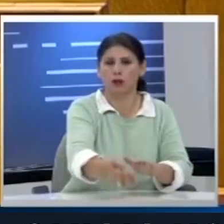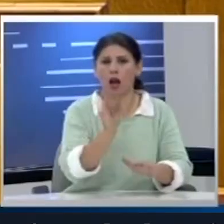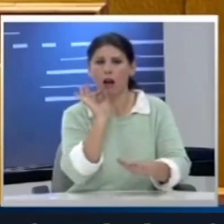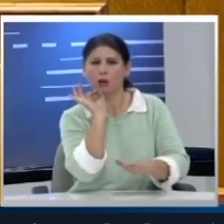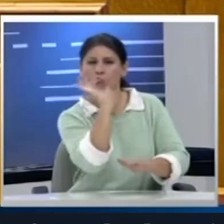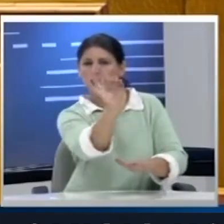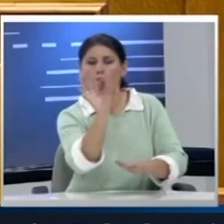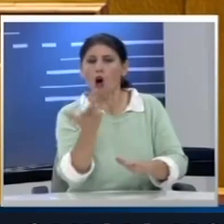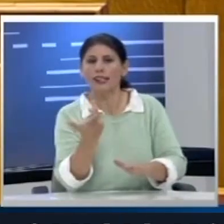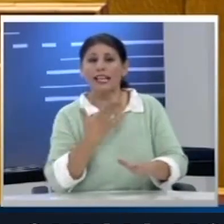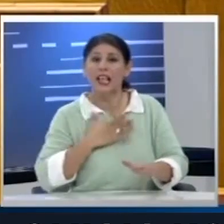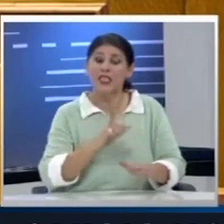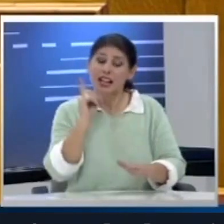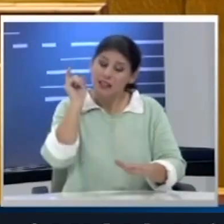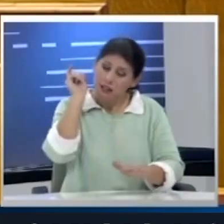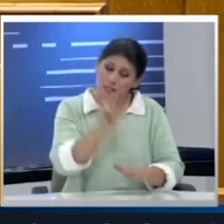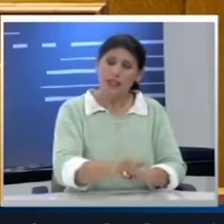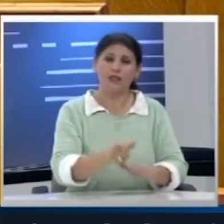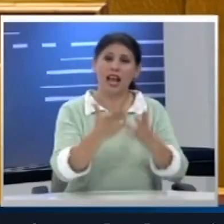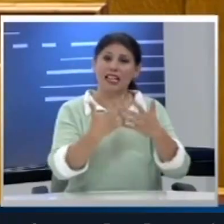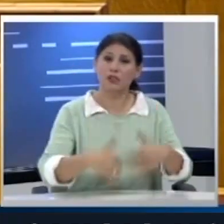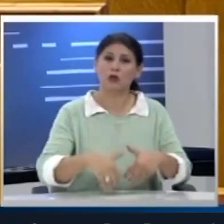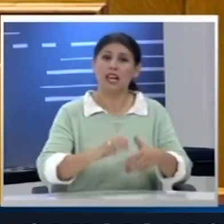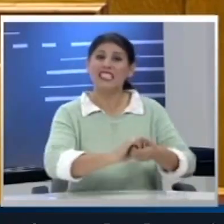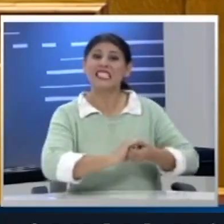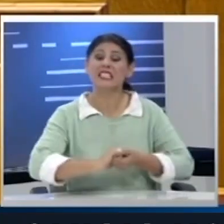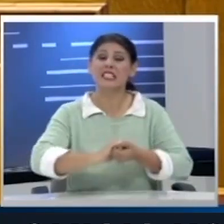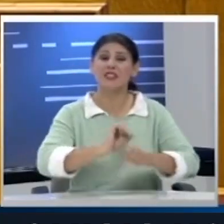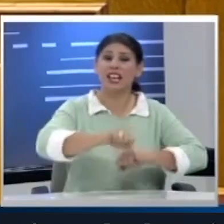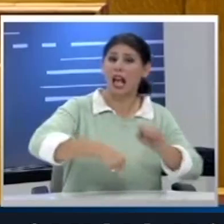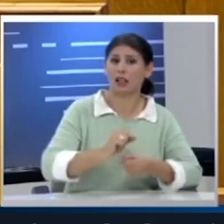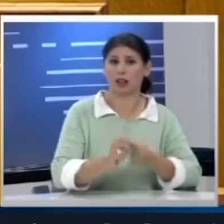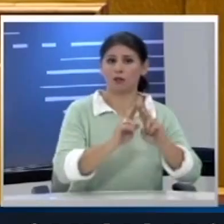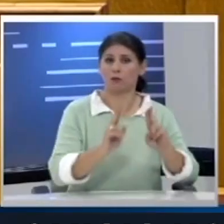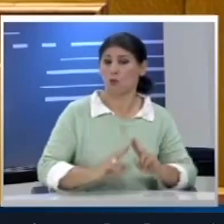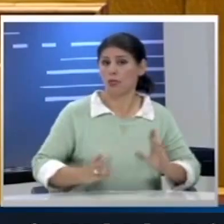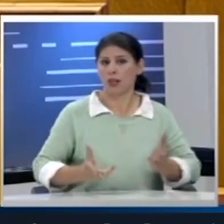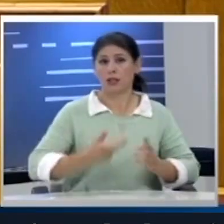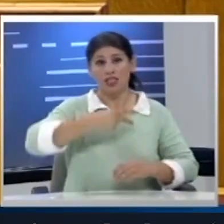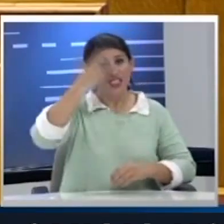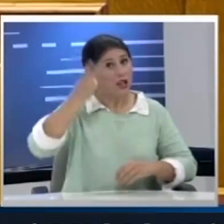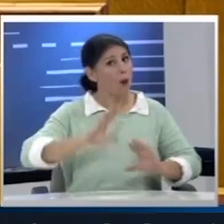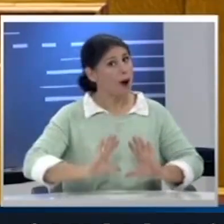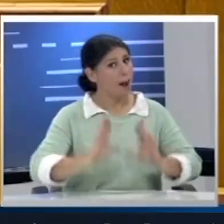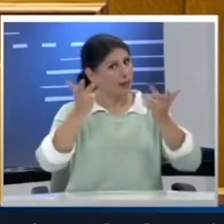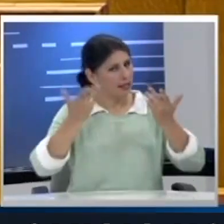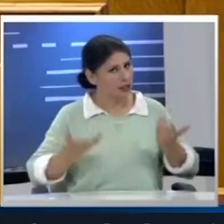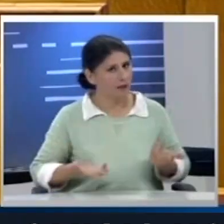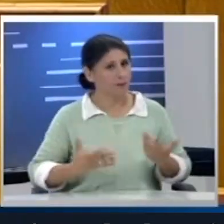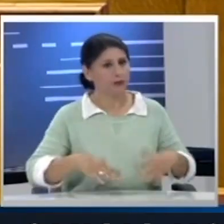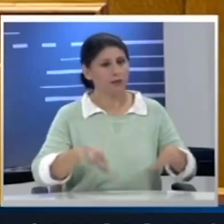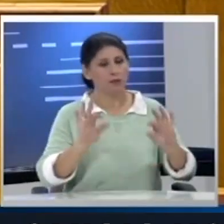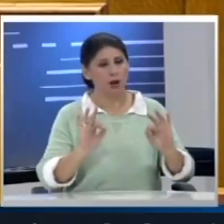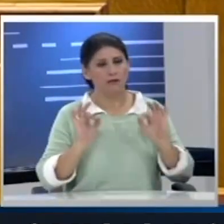στόχαστρο την ίδια τη λειτουργία και την αυτονομία των συνδικάτων, το δικαίωμα στην απεργία, που